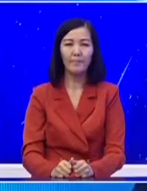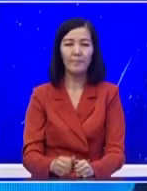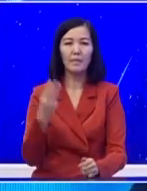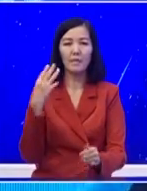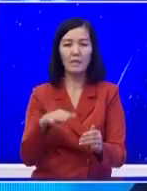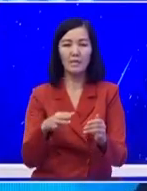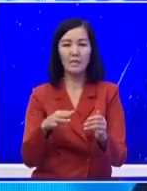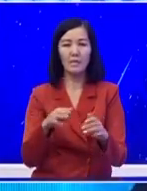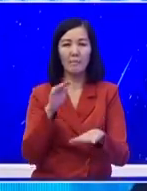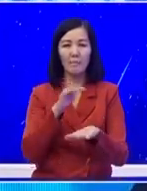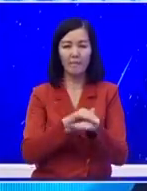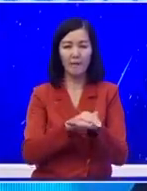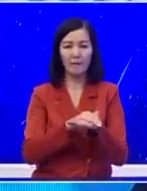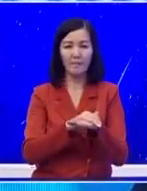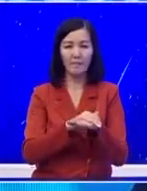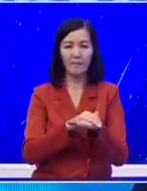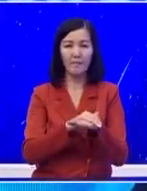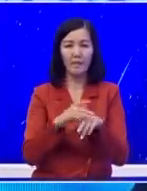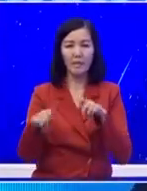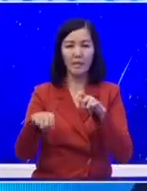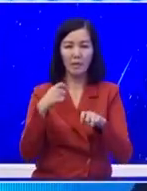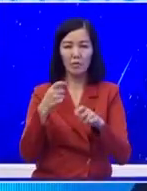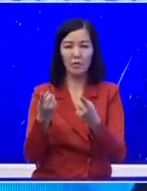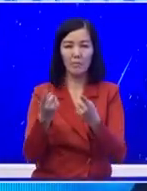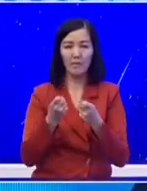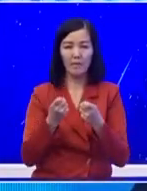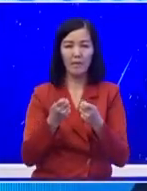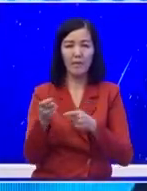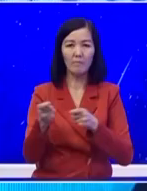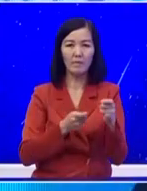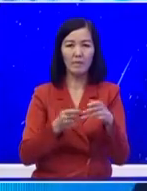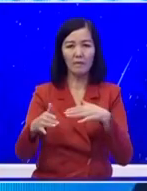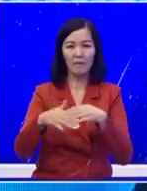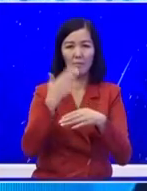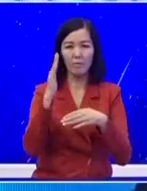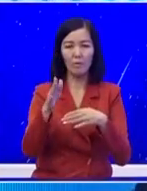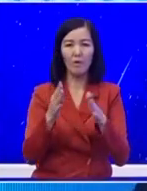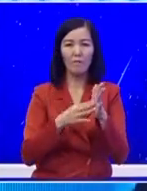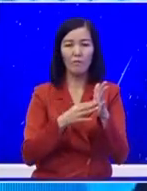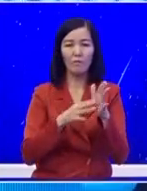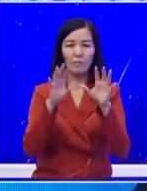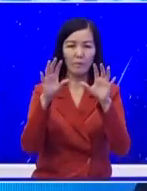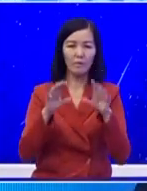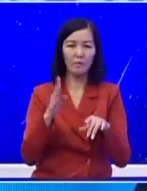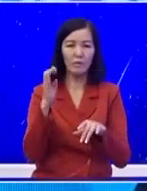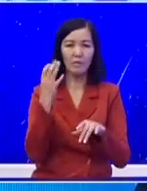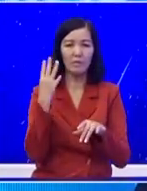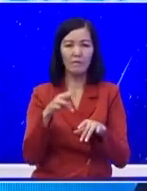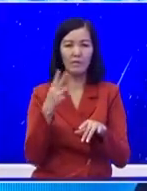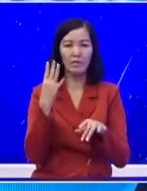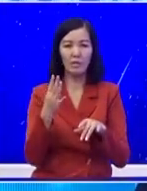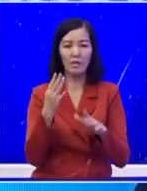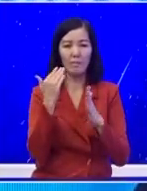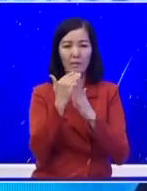30 фактам нарушитель привлекается к административной ответственности. 8 по статье 424 кодекса